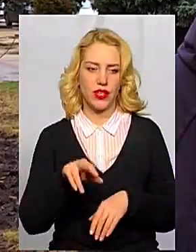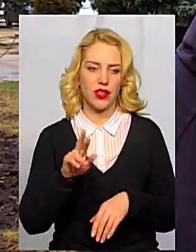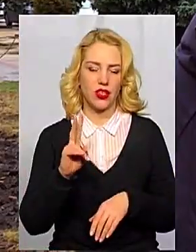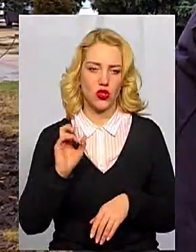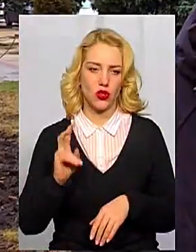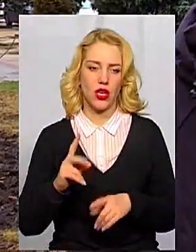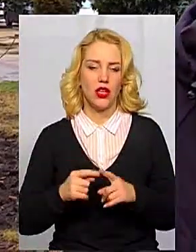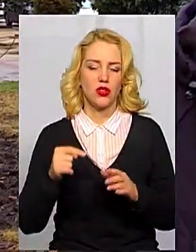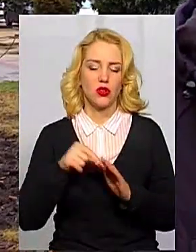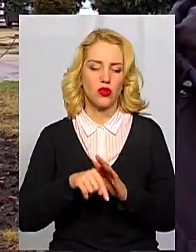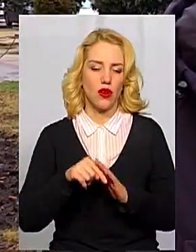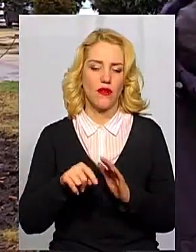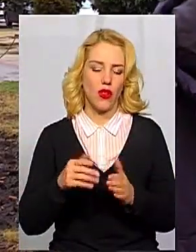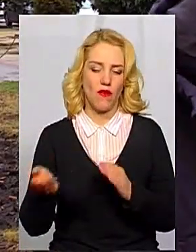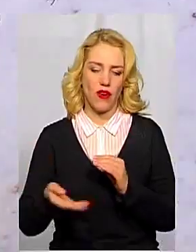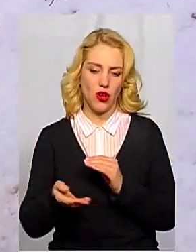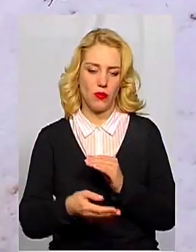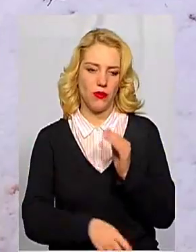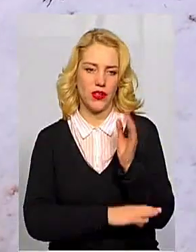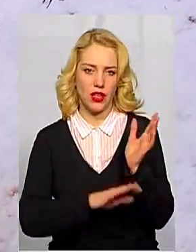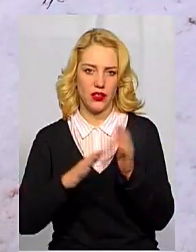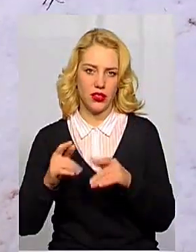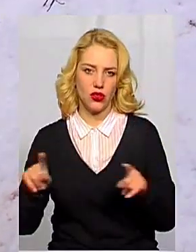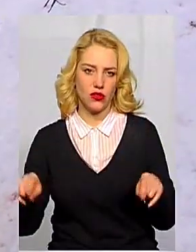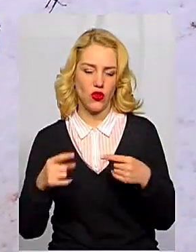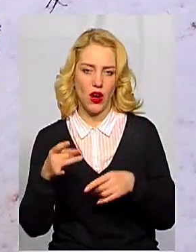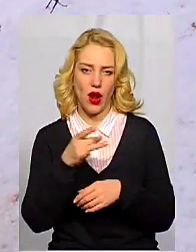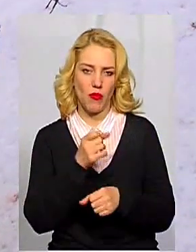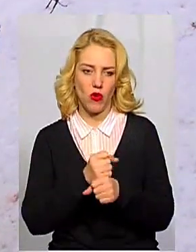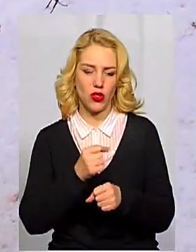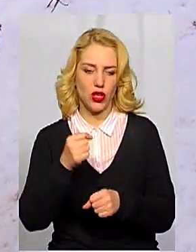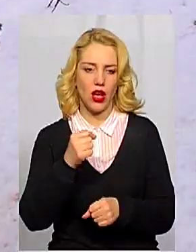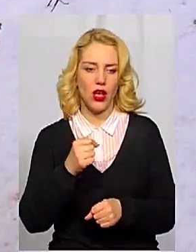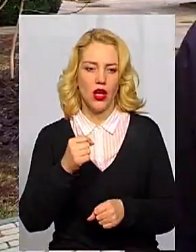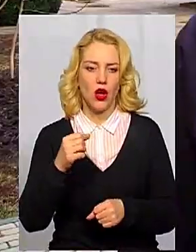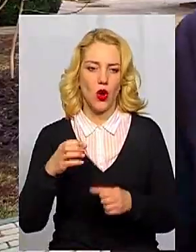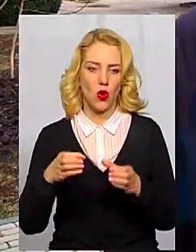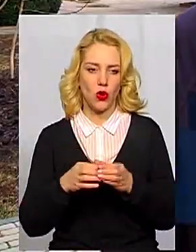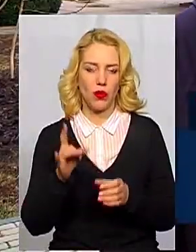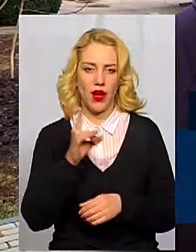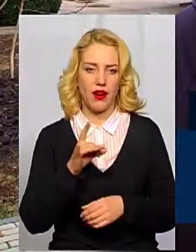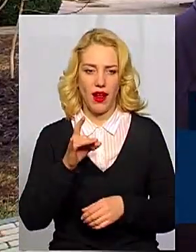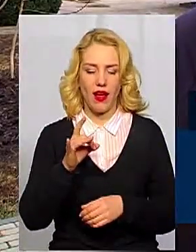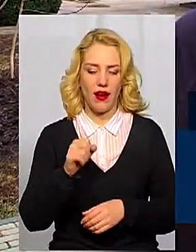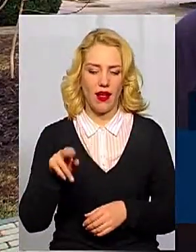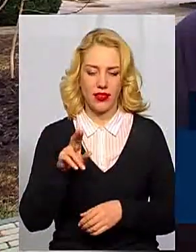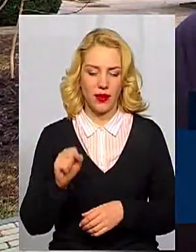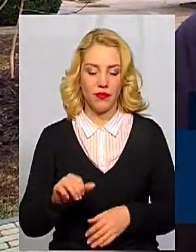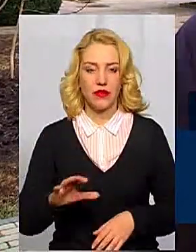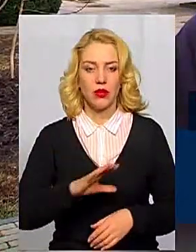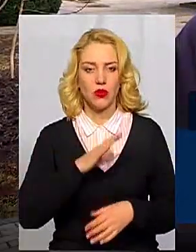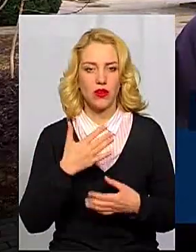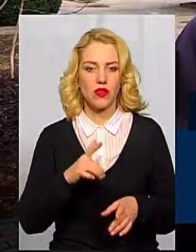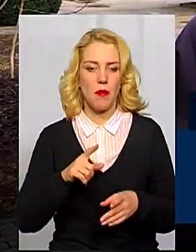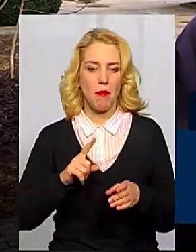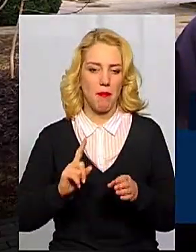Додає, стосовно вирубування лісу створена робоча група при райраді та райдержадміністрації. Відбулося вже перше засідання, і